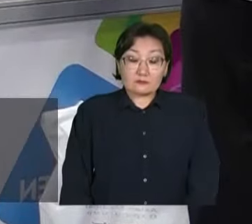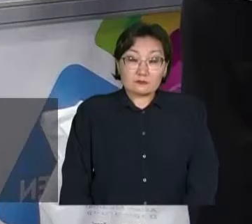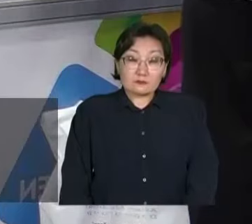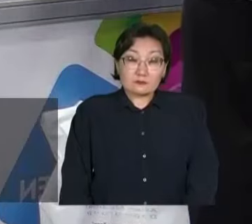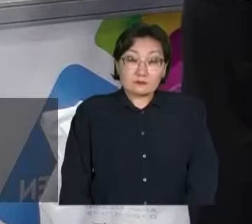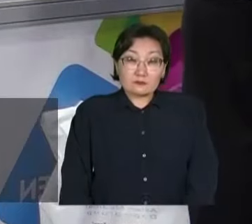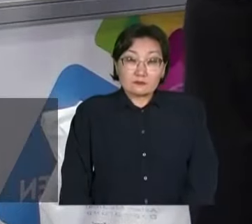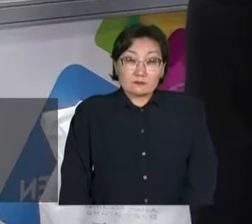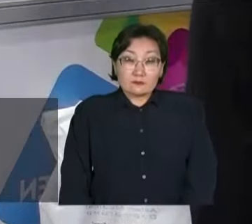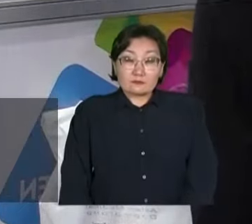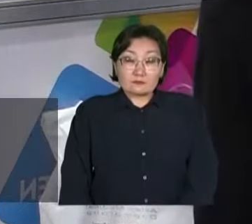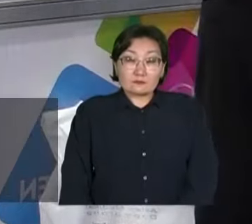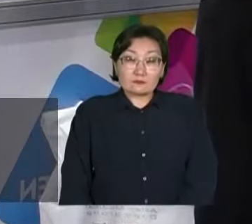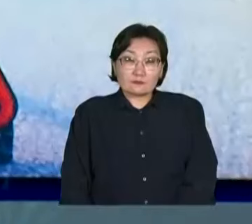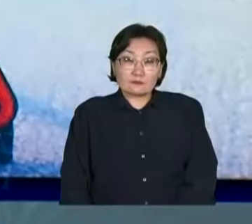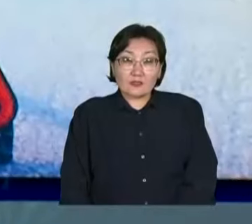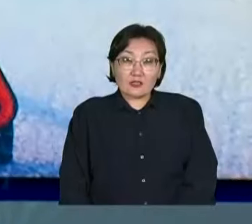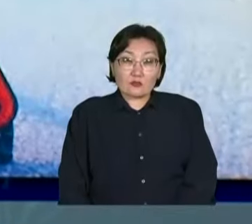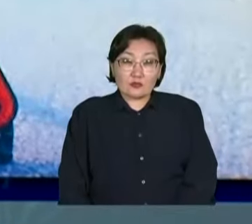Болатбек, Алматы телеарнасы.